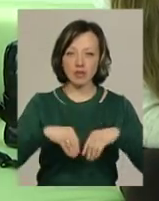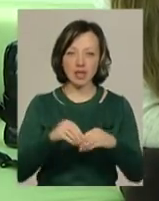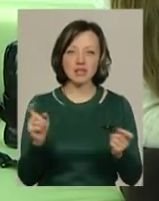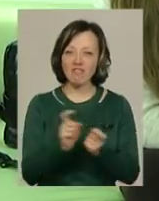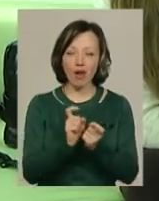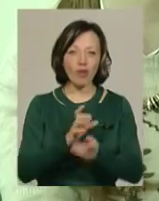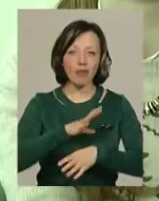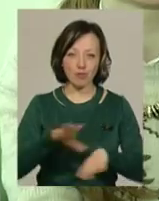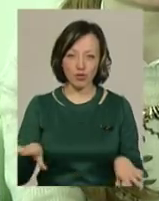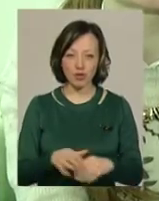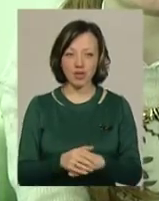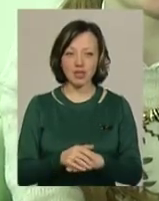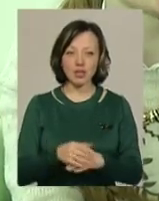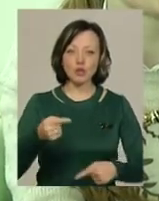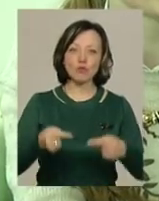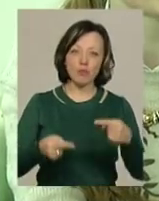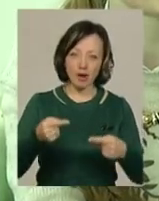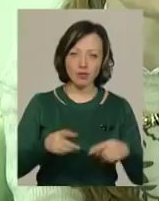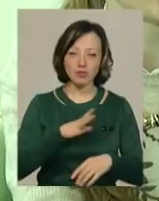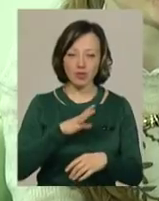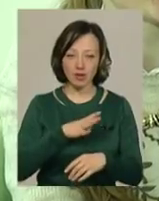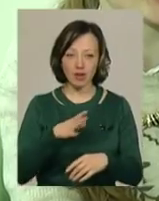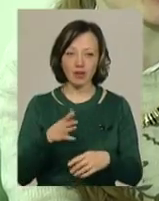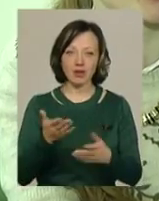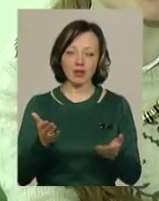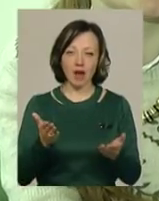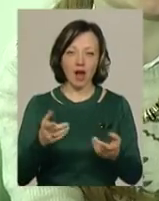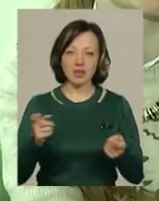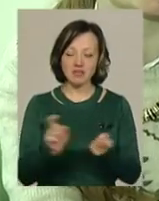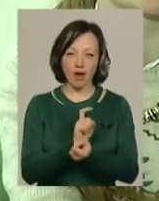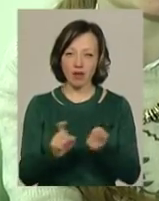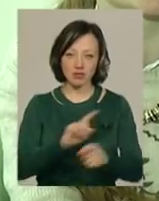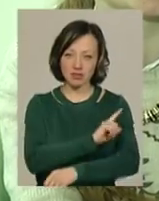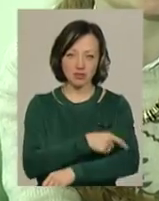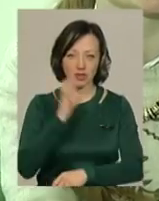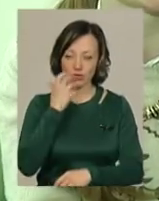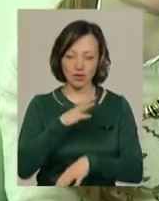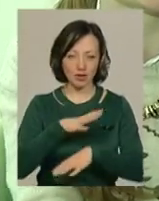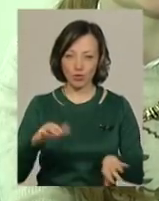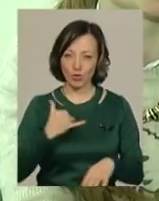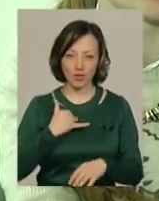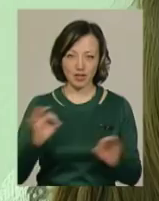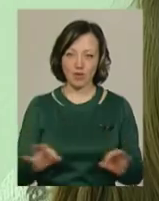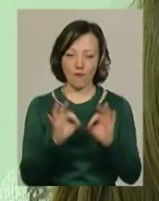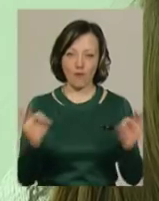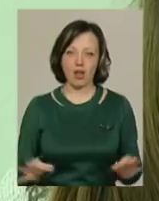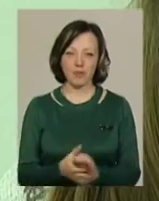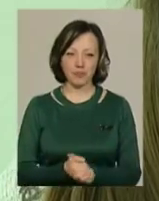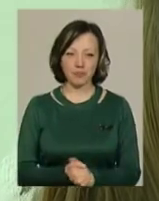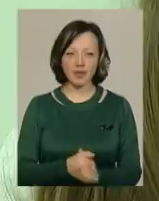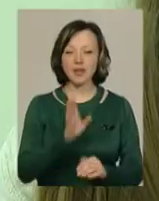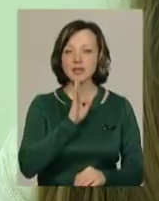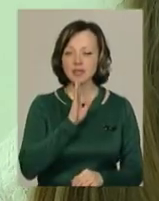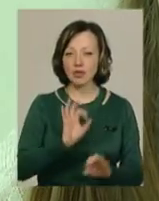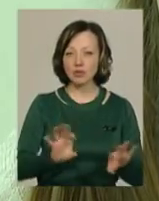майже не було. Сварки, не знаю, напевно, конфлікти, якісь суперечки, так, якісь сварок таких серйозних у нас не було ніколи. Катерина